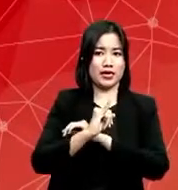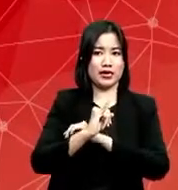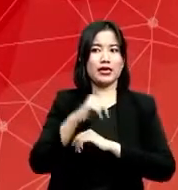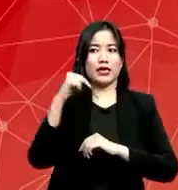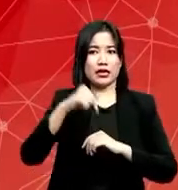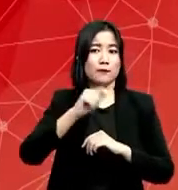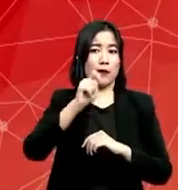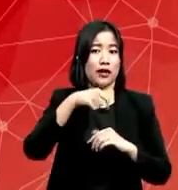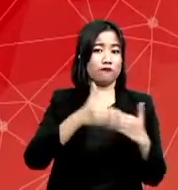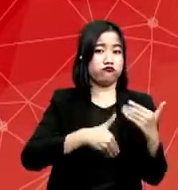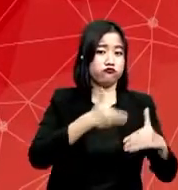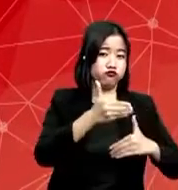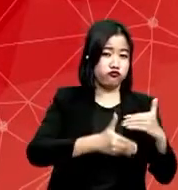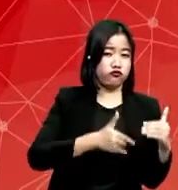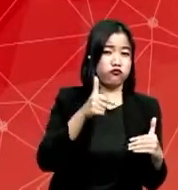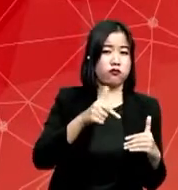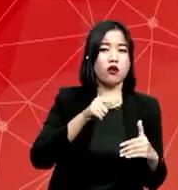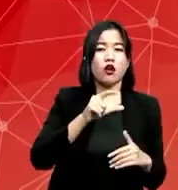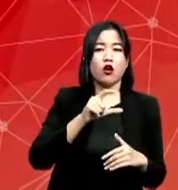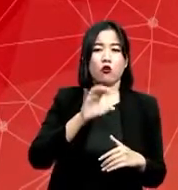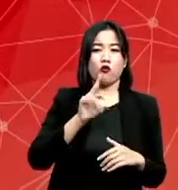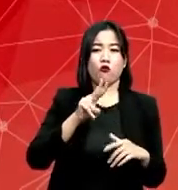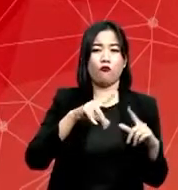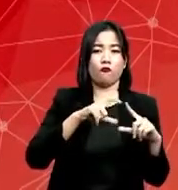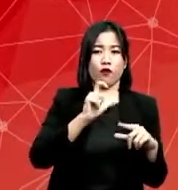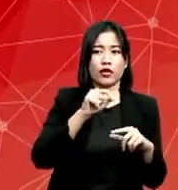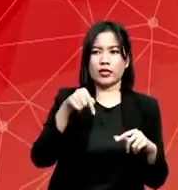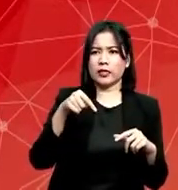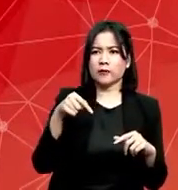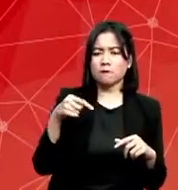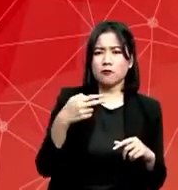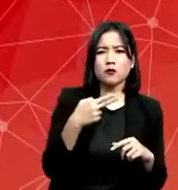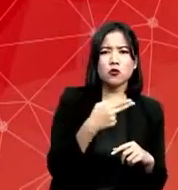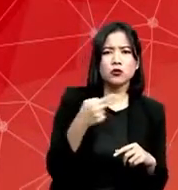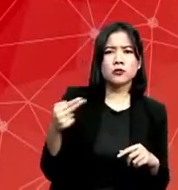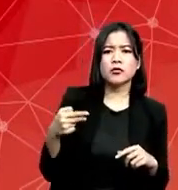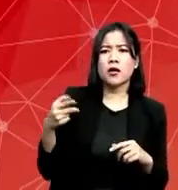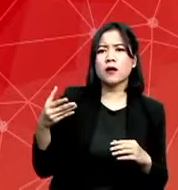multilateral COVAX ini diperkirakan Indonesia